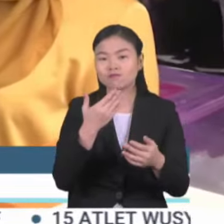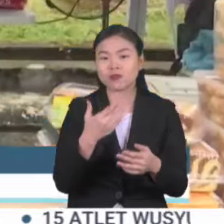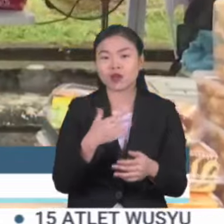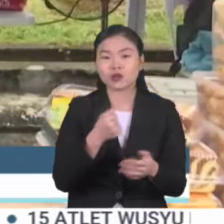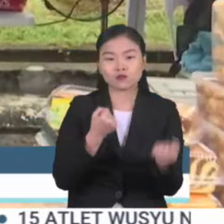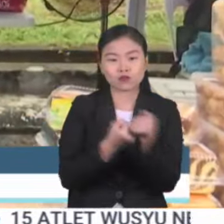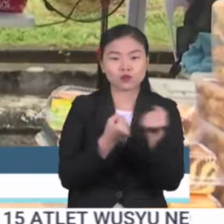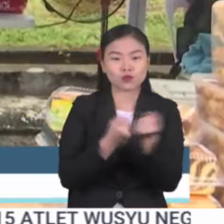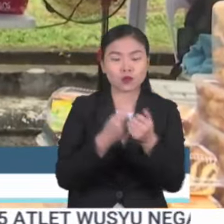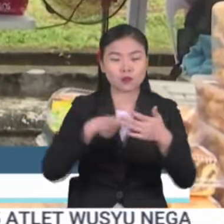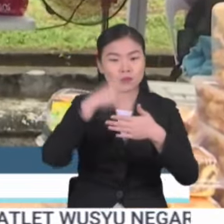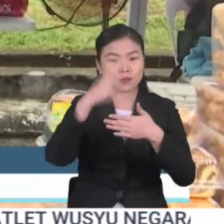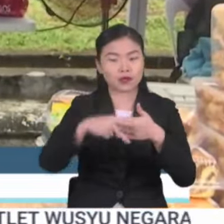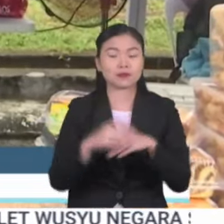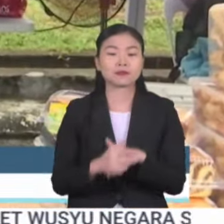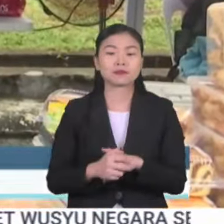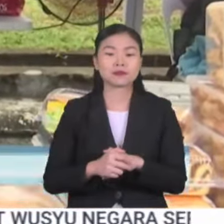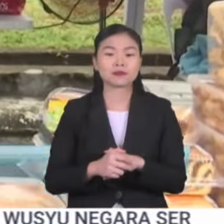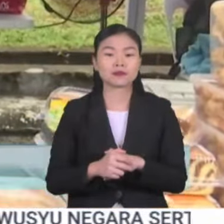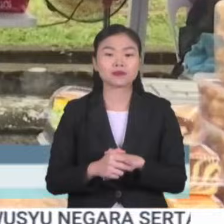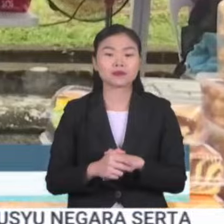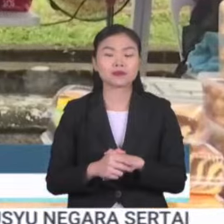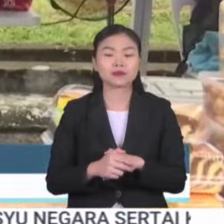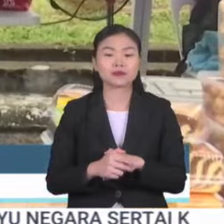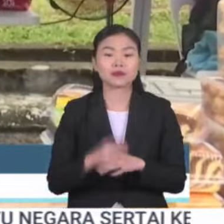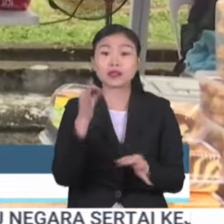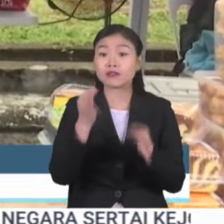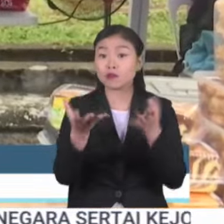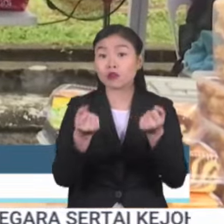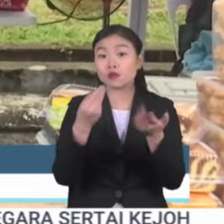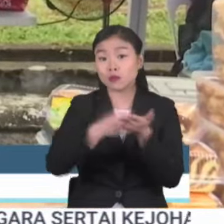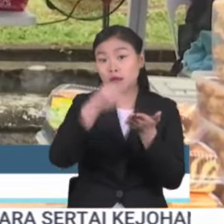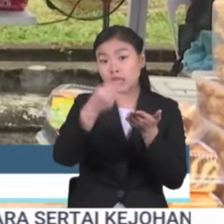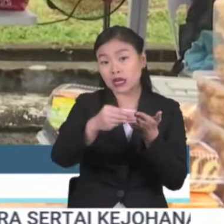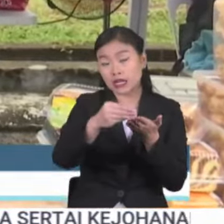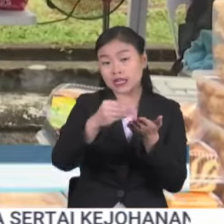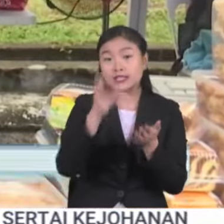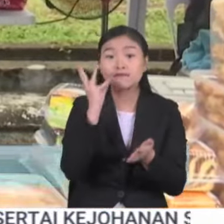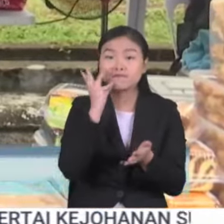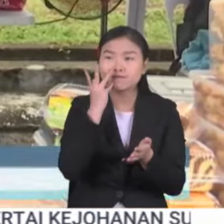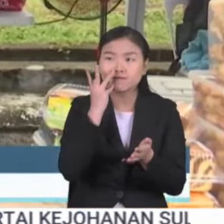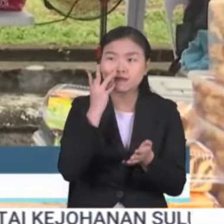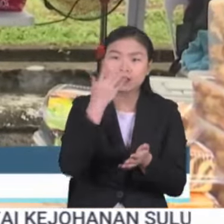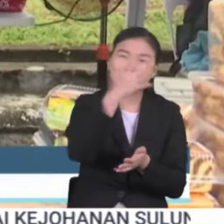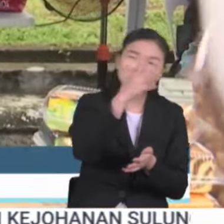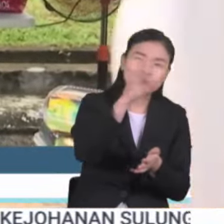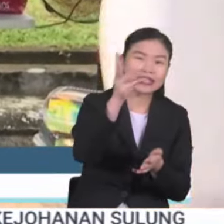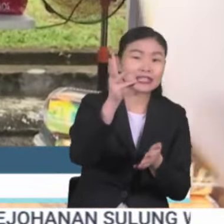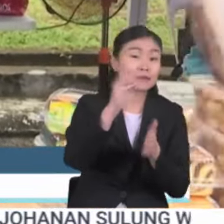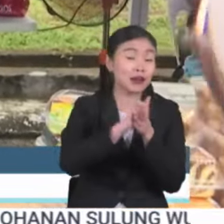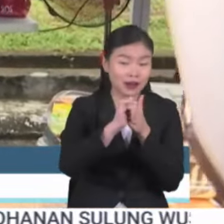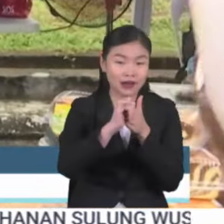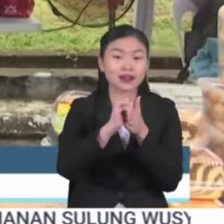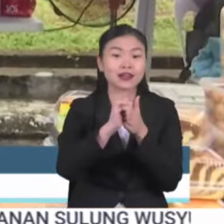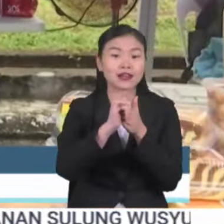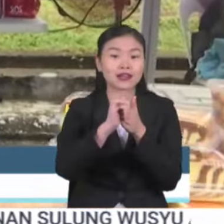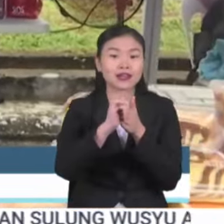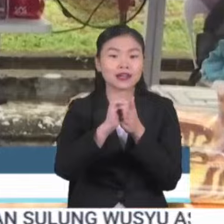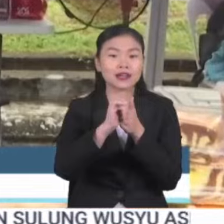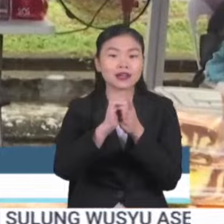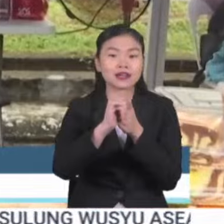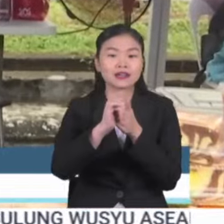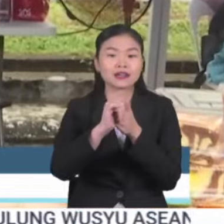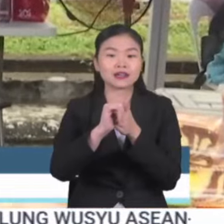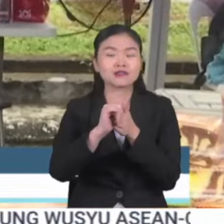ini. Sekurang-kurangnya kalau mereka nak beli beras dalam RM15, RM16 tu cuma tambah RM6, RM5 saja